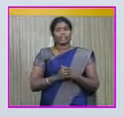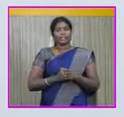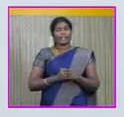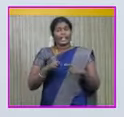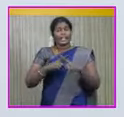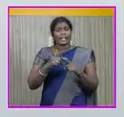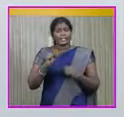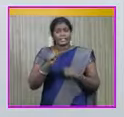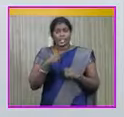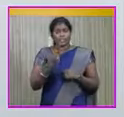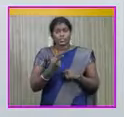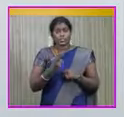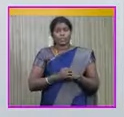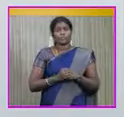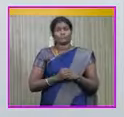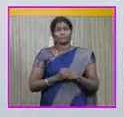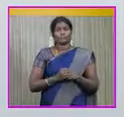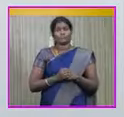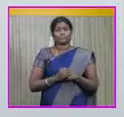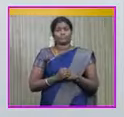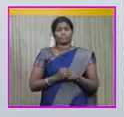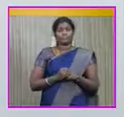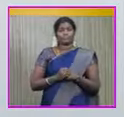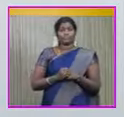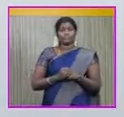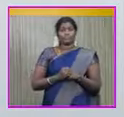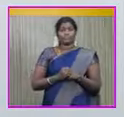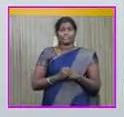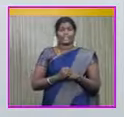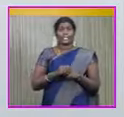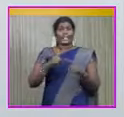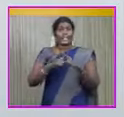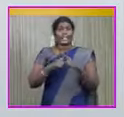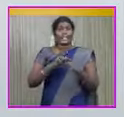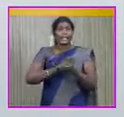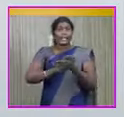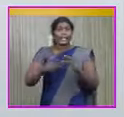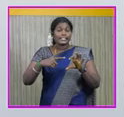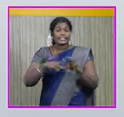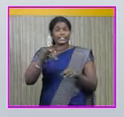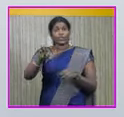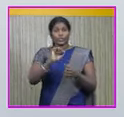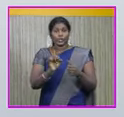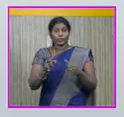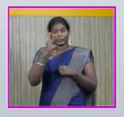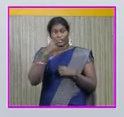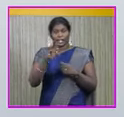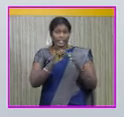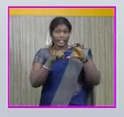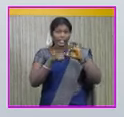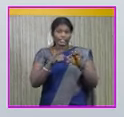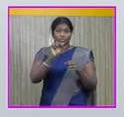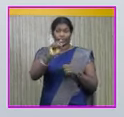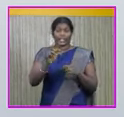எதை குறிப்பிட்றோன்னு பாருங்கள். எக்ஸ் அப்படின்னு குறிப்பிட்டிருக்கிறது நம்ம ஹெச்இயின் மதிப்பு. கணக்கில் கேட்டிருக்க அந்த மதிப்பு